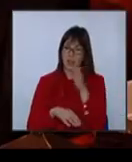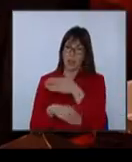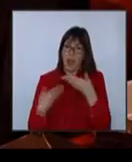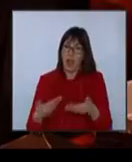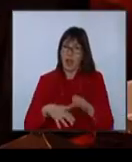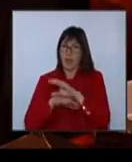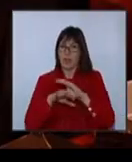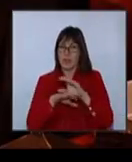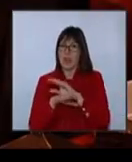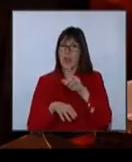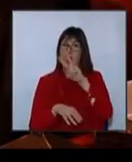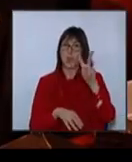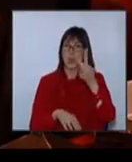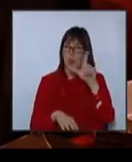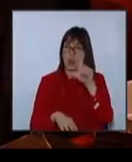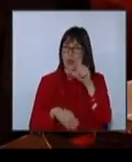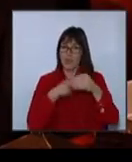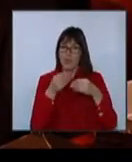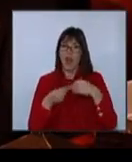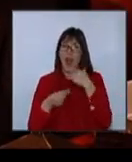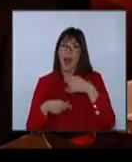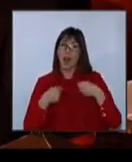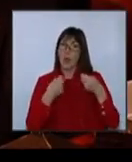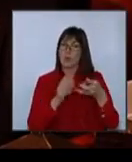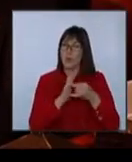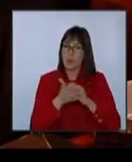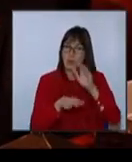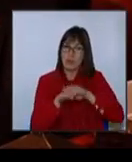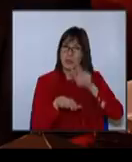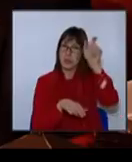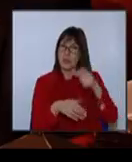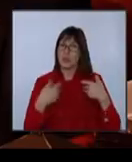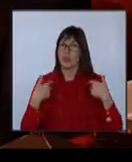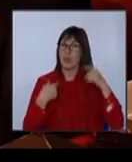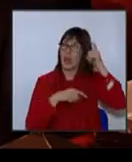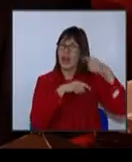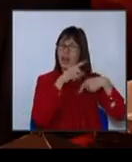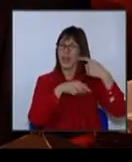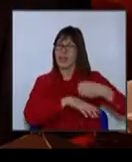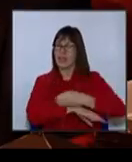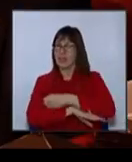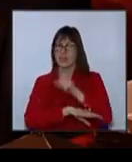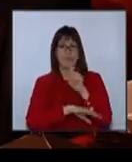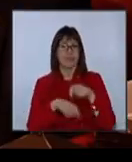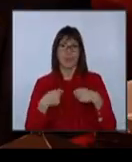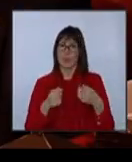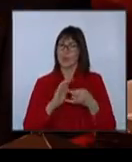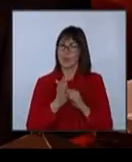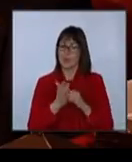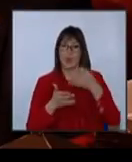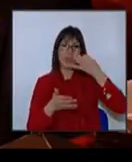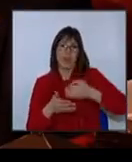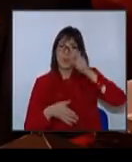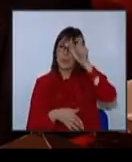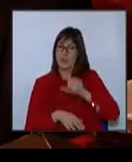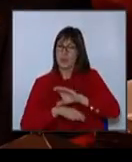per solucionar el que pateixen milers d'usuaris dia rere dia. El primer que han de fer un governant és solucionar els problemes bàsics i quotidians